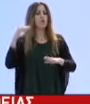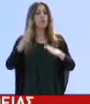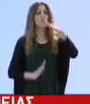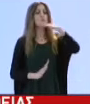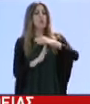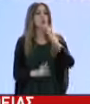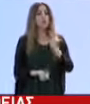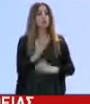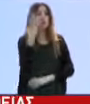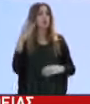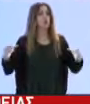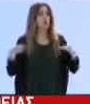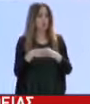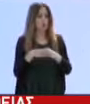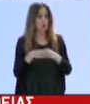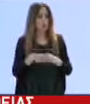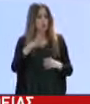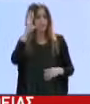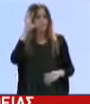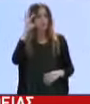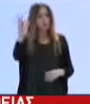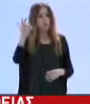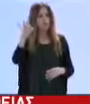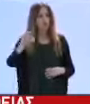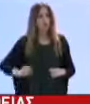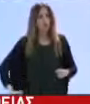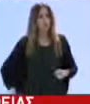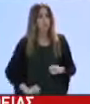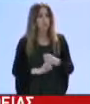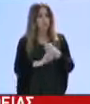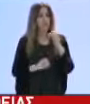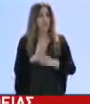κόμματος. Ανοιχτού ευρωπαϊκού.